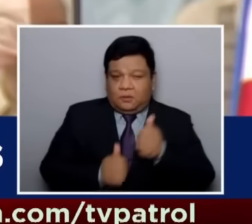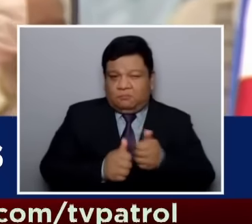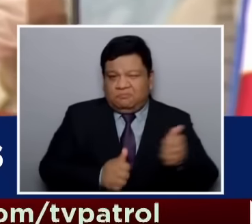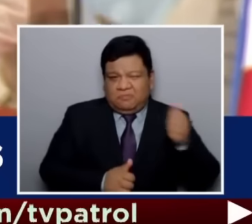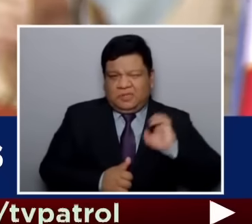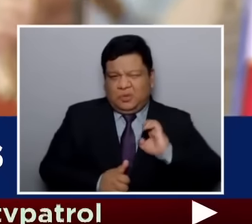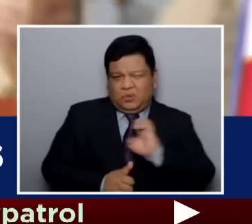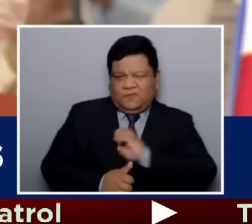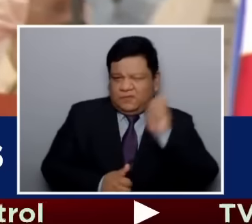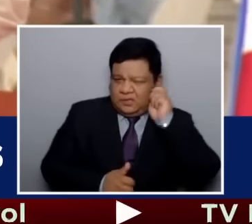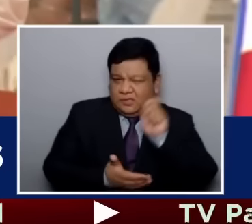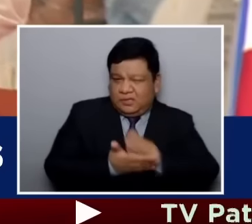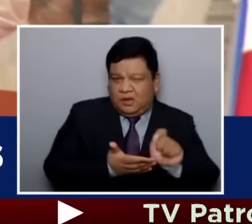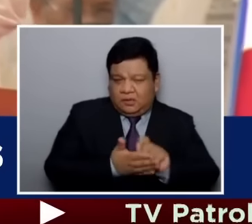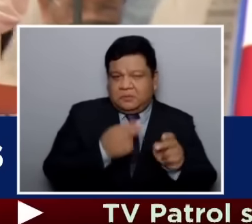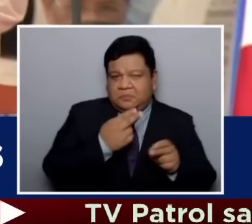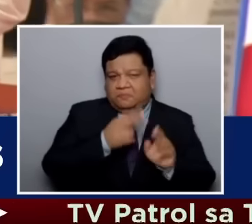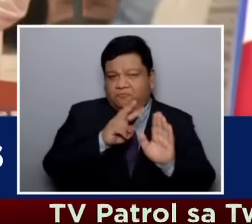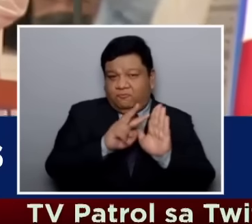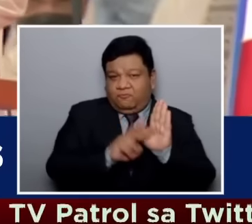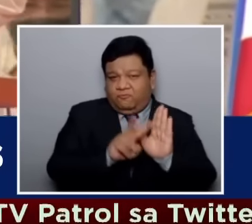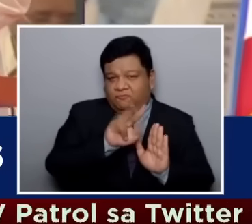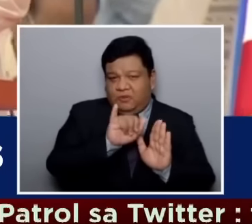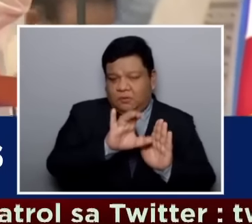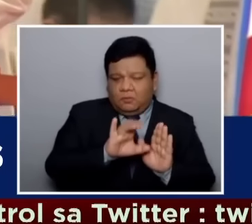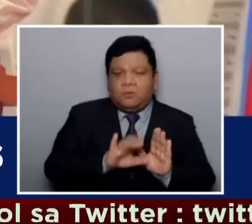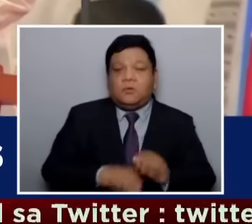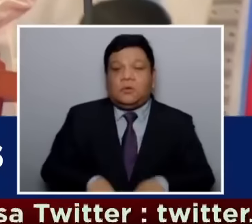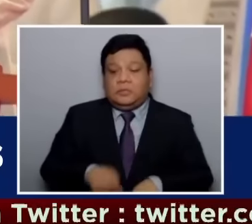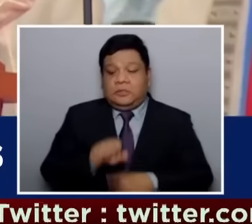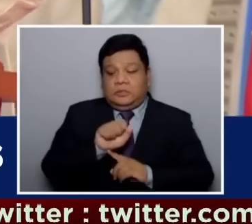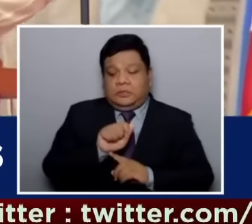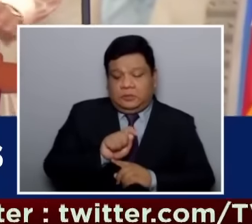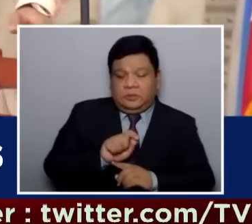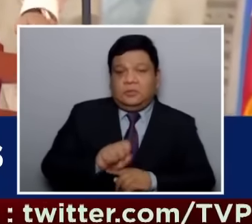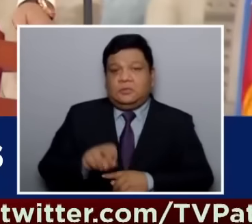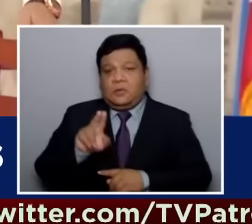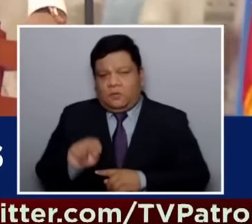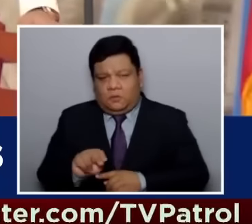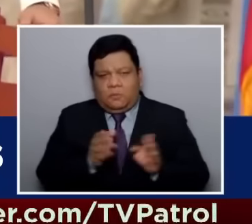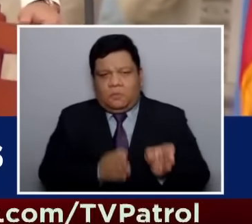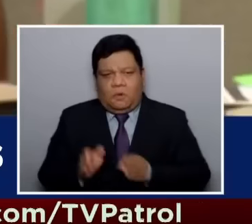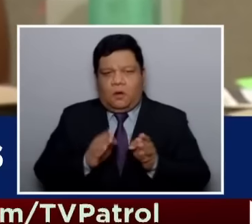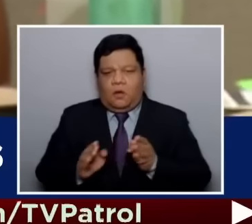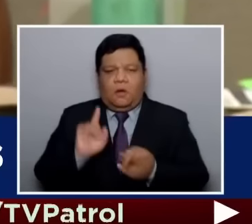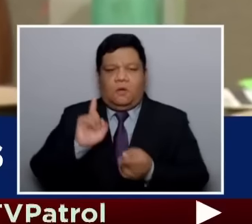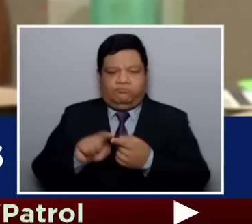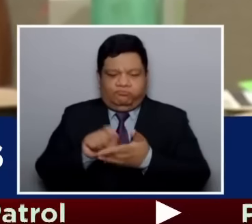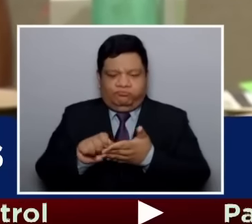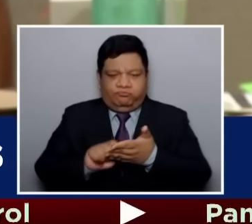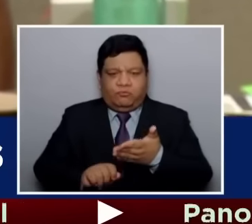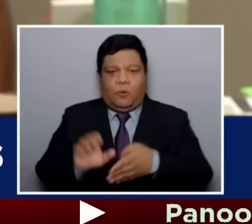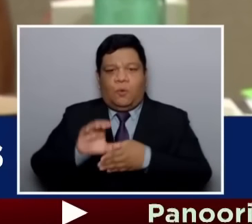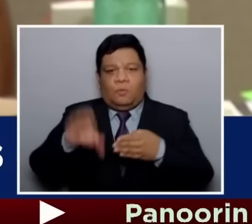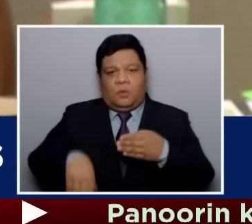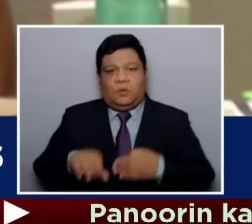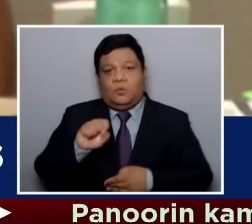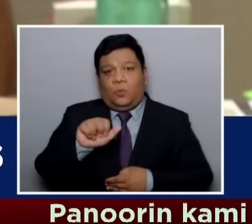ng Pangulo ang buong weekend hanggang umaga ng July 25 para tapusin ang kanyang SONA. He's